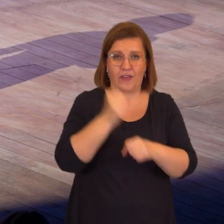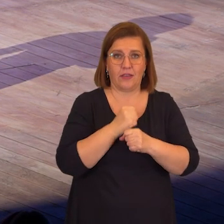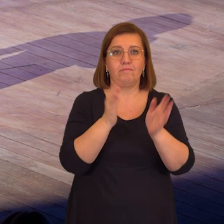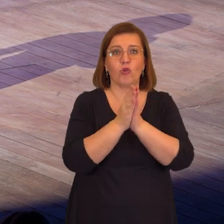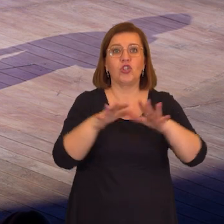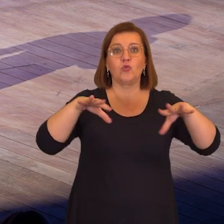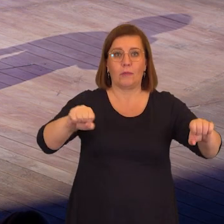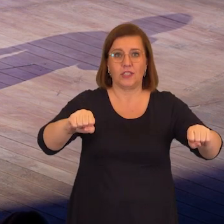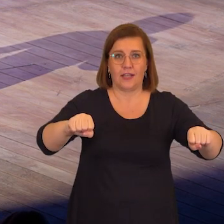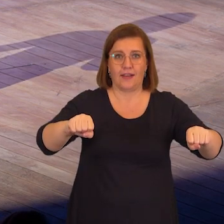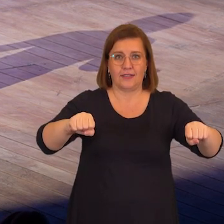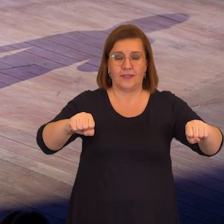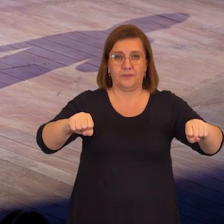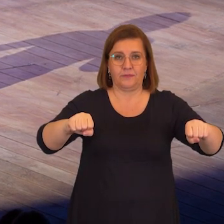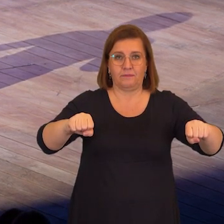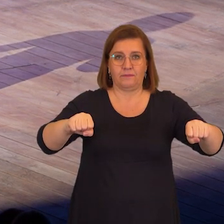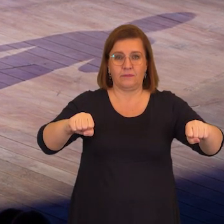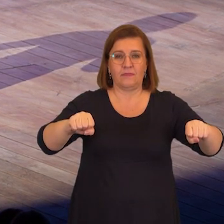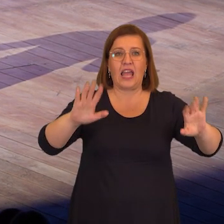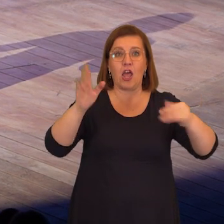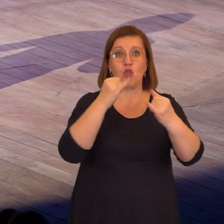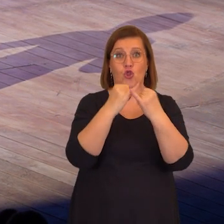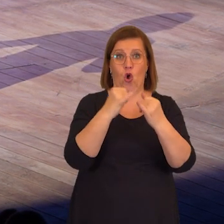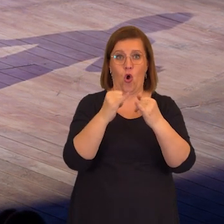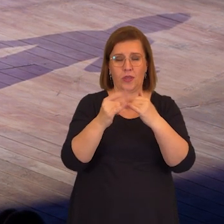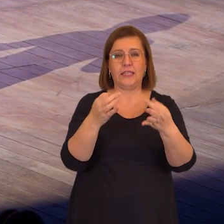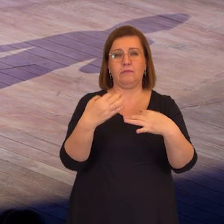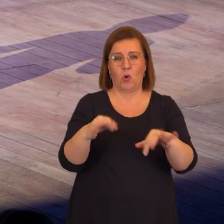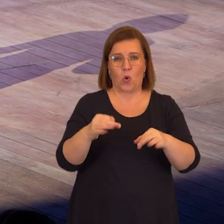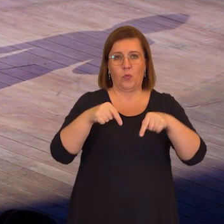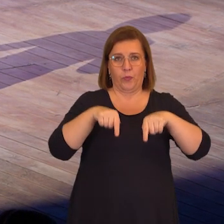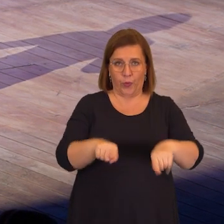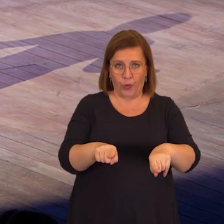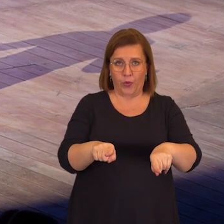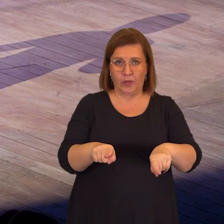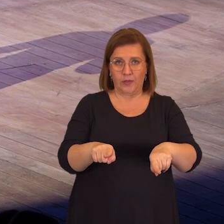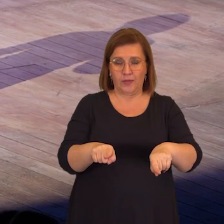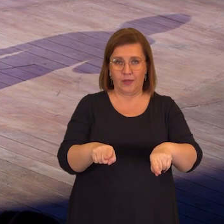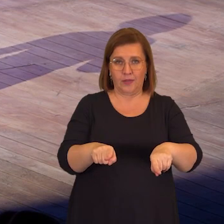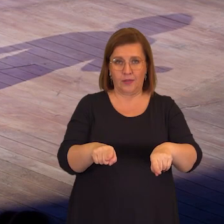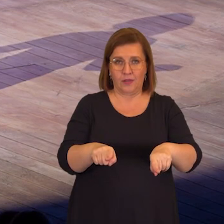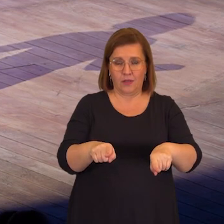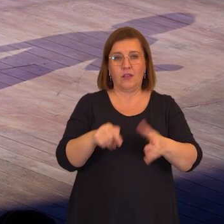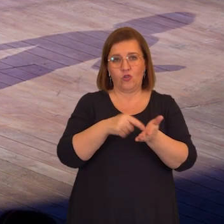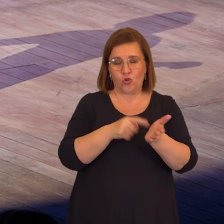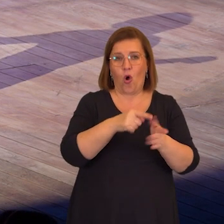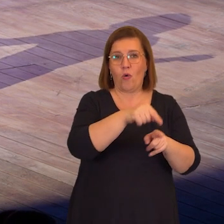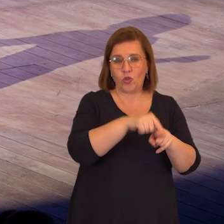ręce. Wasze nogi w tym momencie są spokojne, spoczywają jako